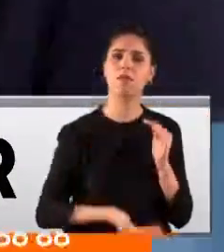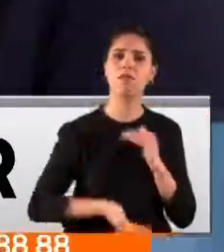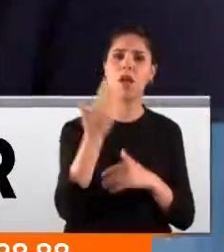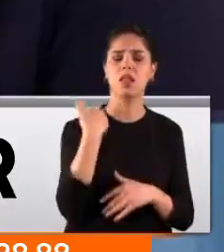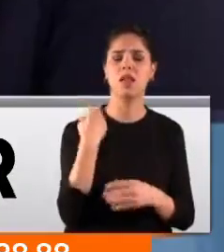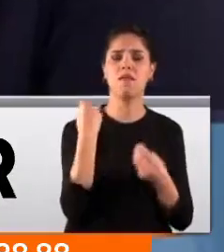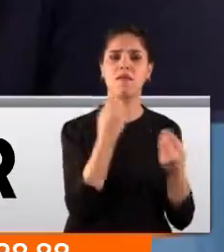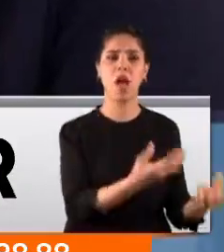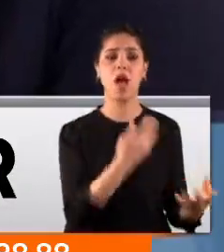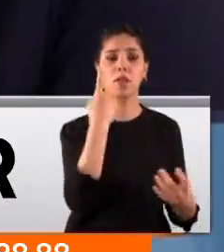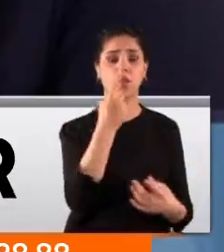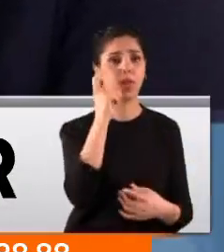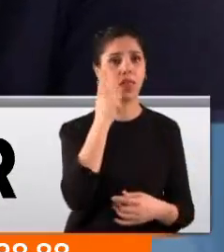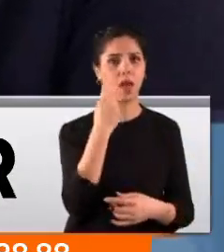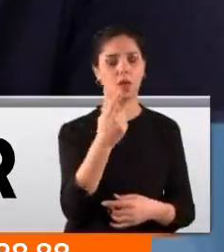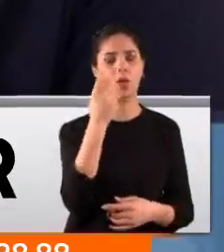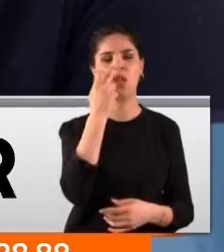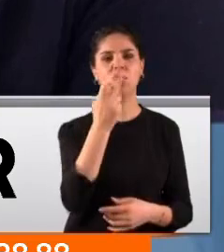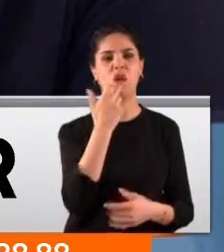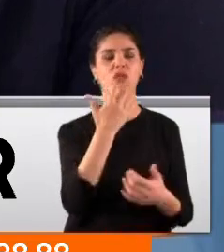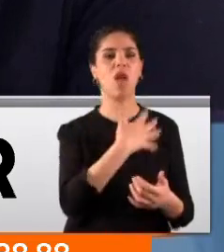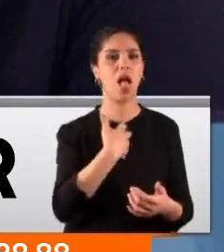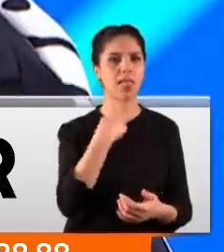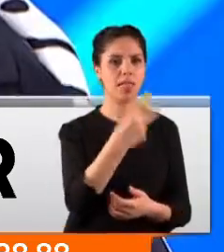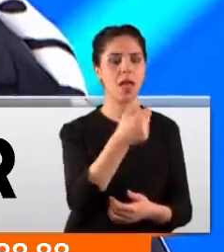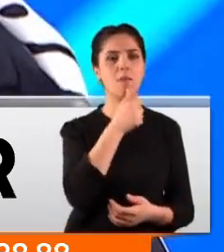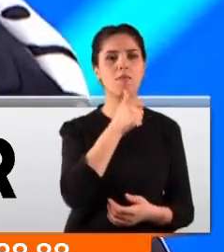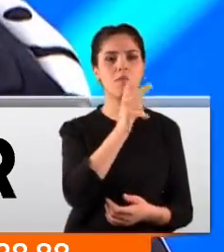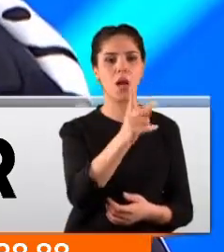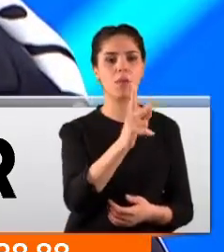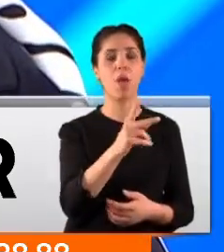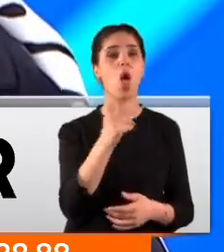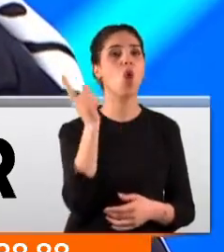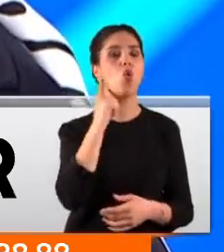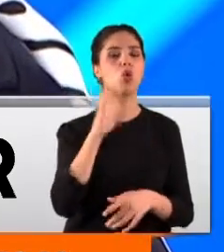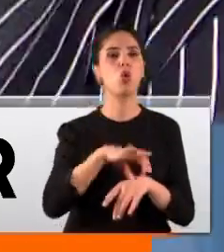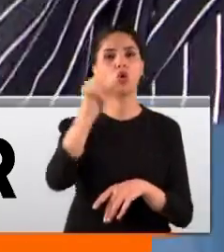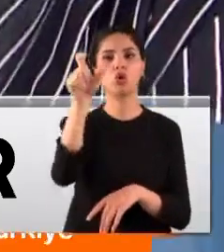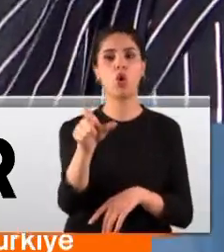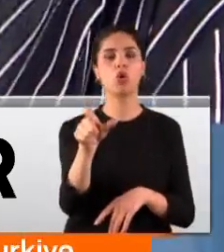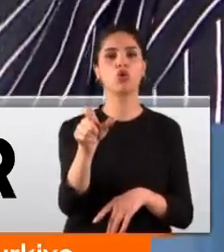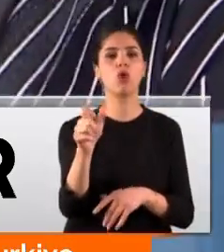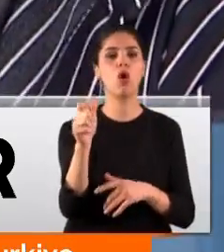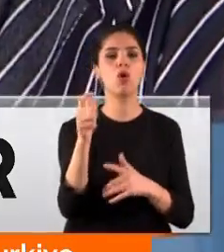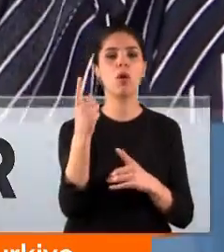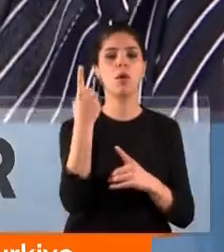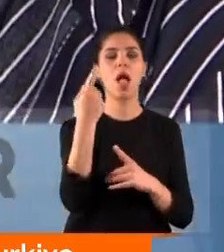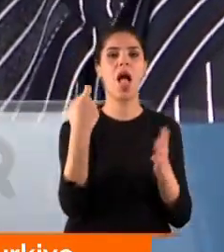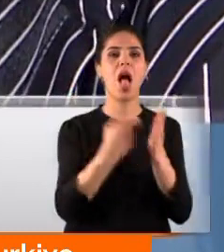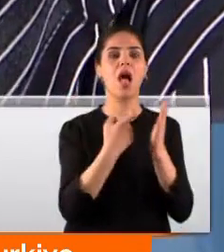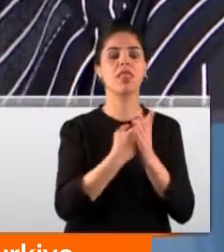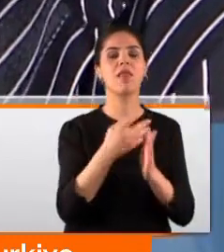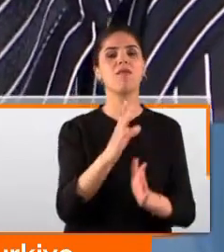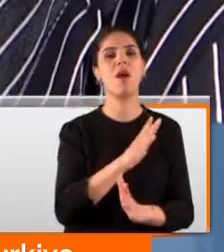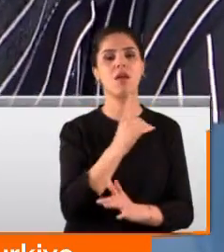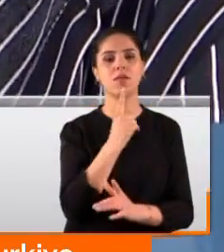para. Üstelik iddiaya göre sahtekar ebeveynler yalanlarına ünlü bir doktorun adını bile dahil etti. Bana dedi ki torununuzun kolu